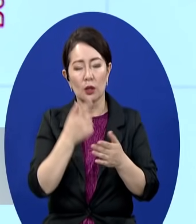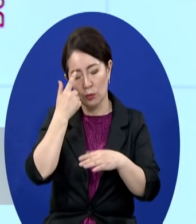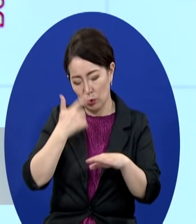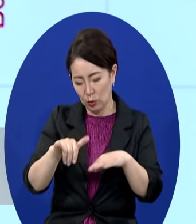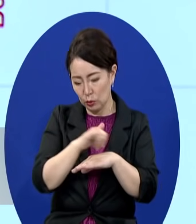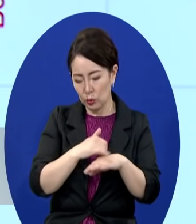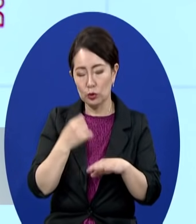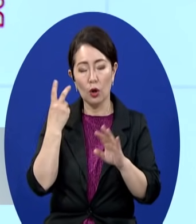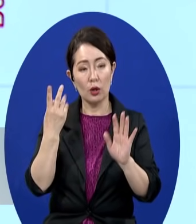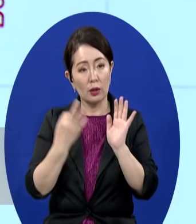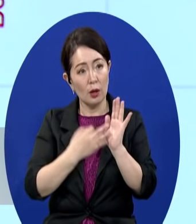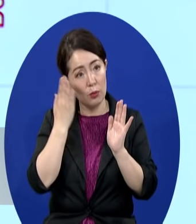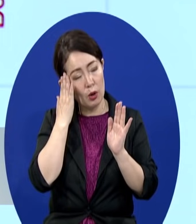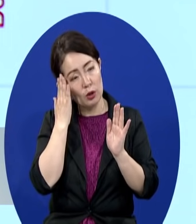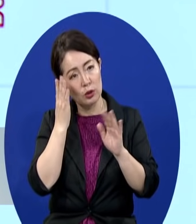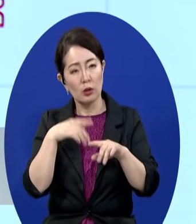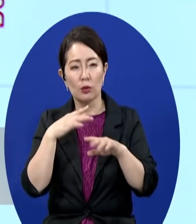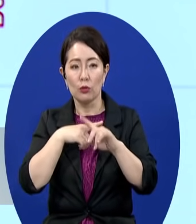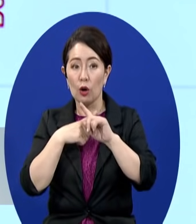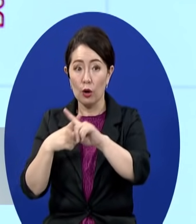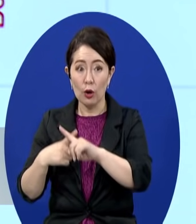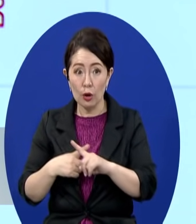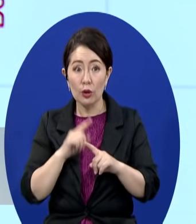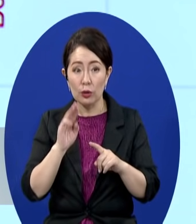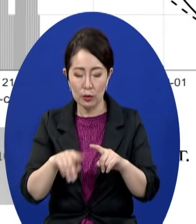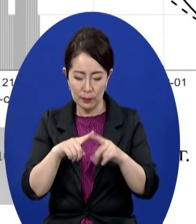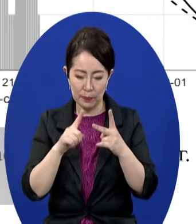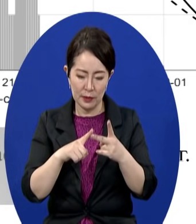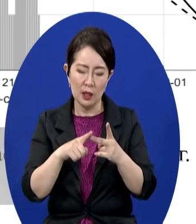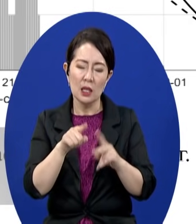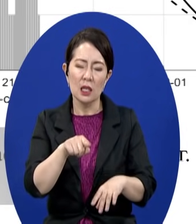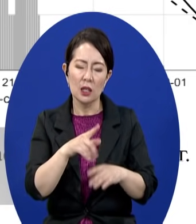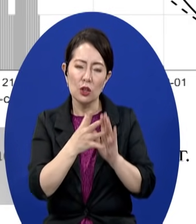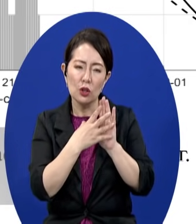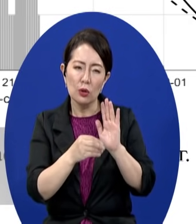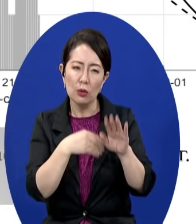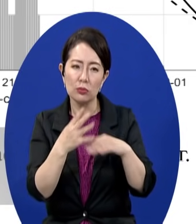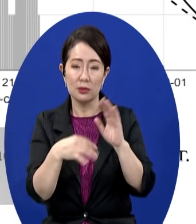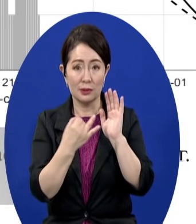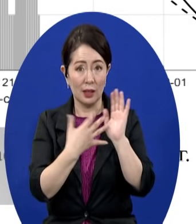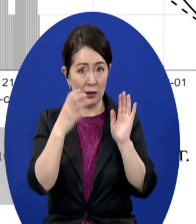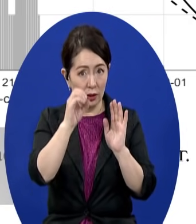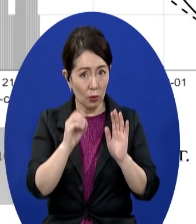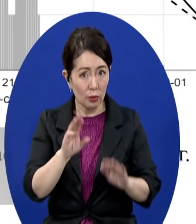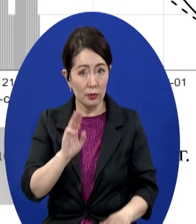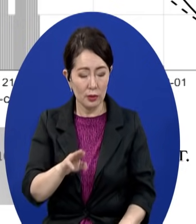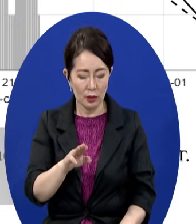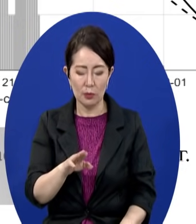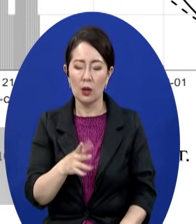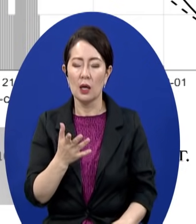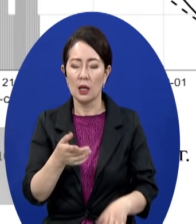одоо 28 оног хөл хорой тогтоосон вакцины үр нөлөө ойролцоогоор нэг 75 орчим хувьтай байгаа. За ингэж үзвэл нас оролт